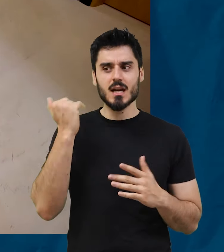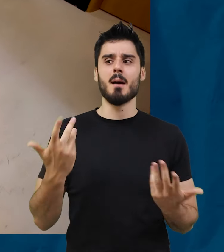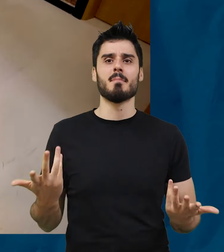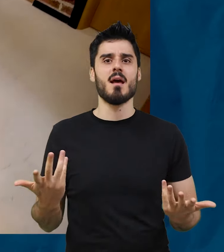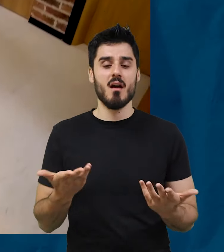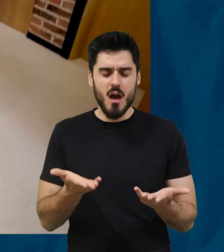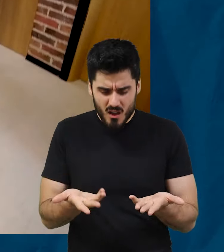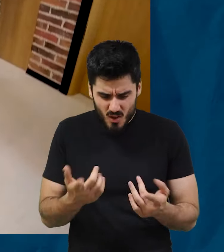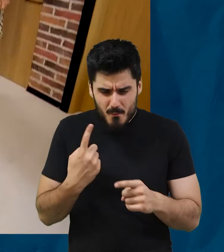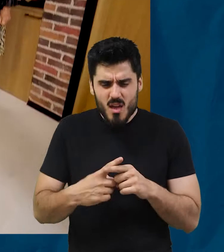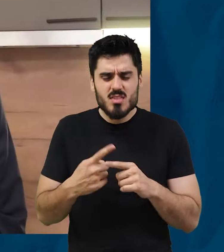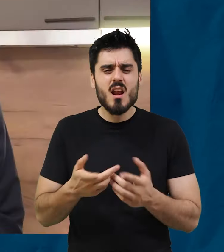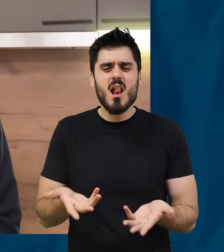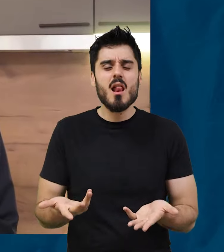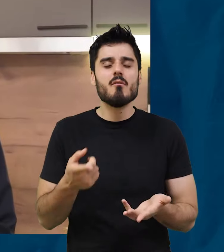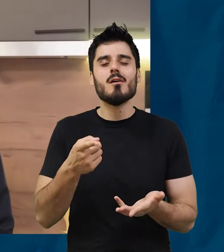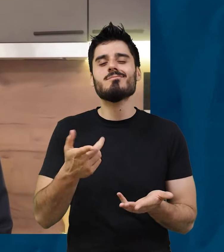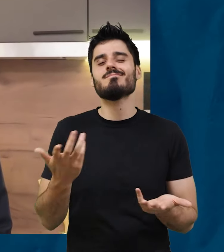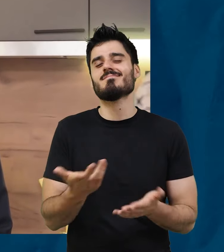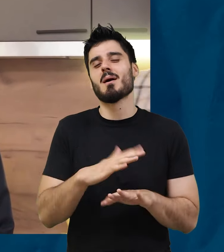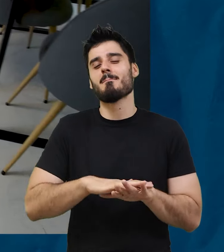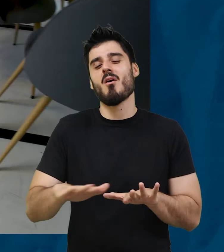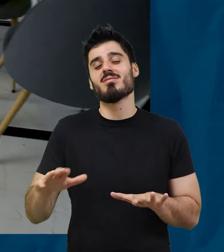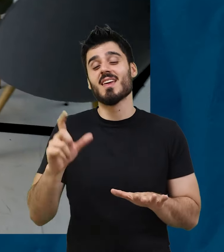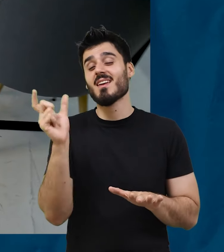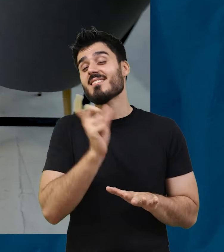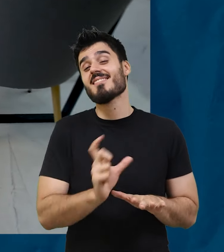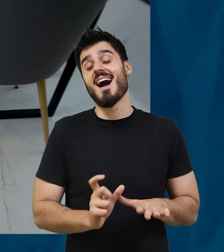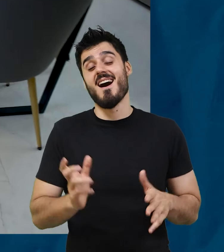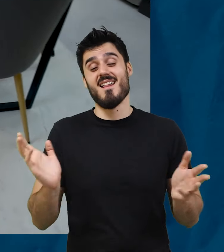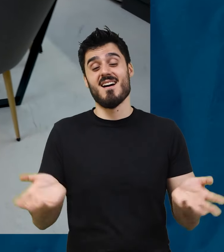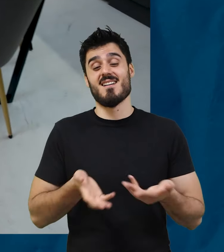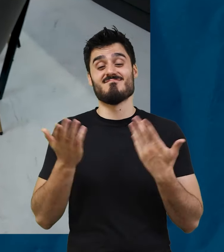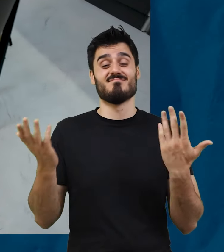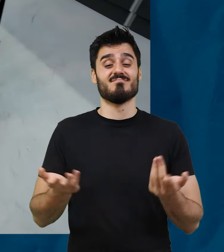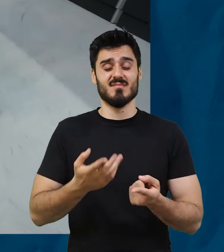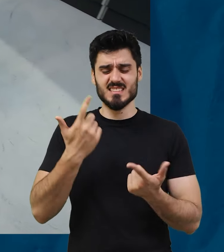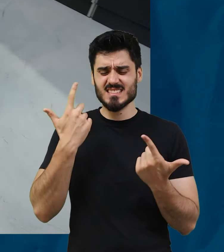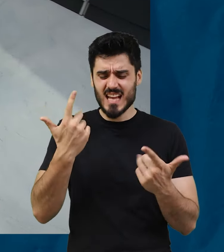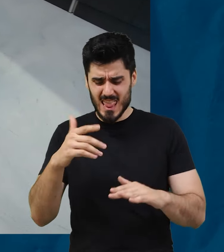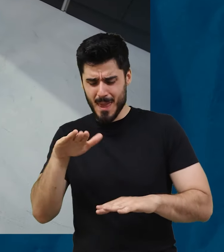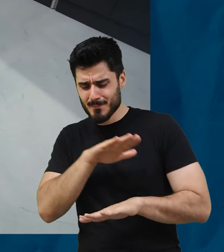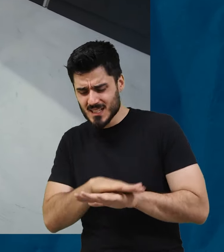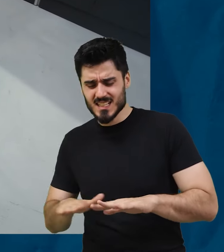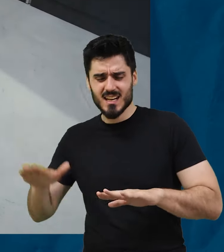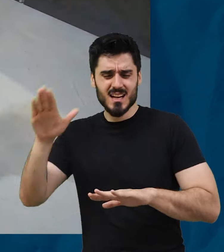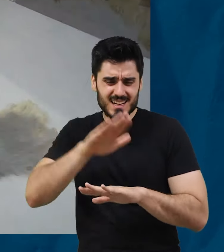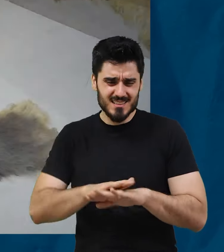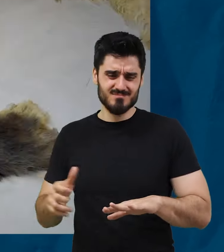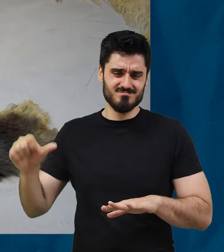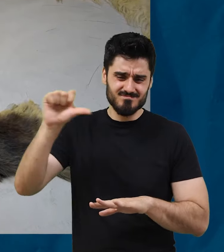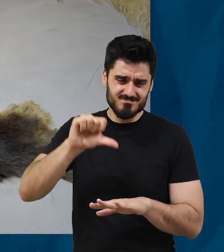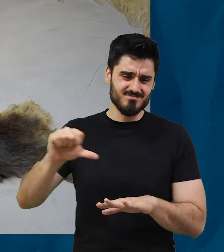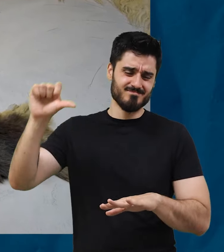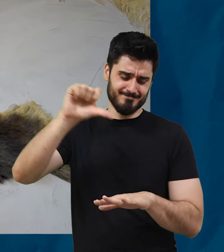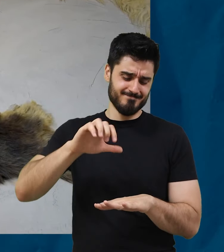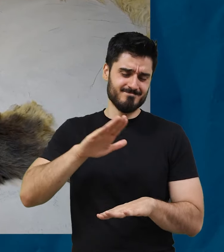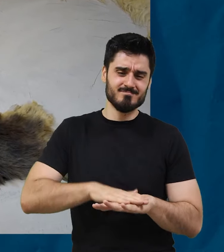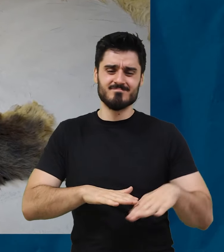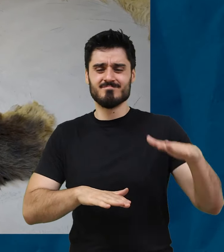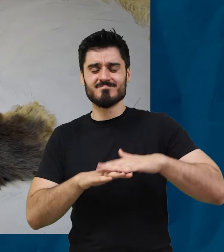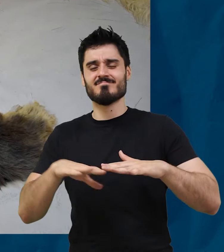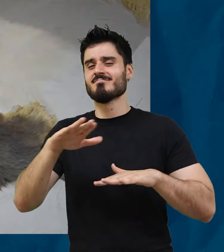забравих. Ей, какъв е този материал? Индустриален под, италиански е, 7 слоя, 7 пъти се нанасят различни слоеве